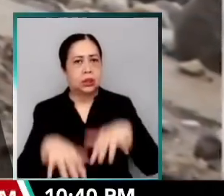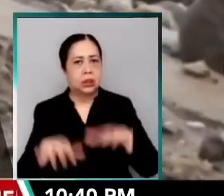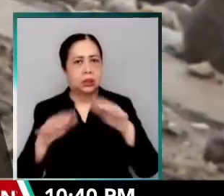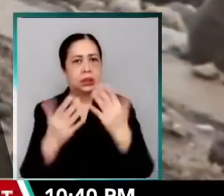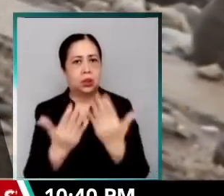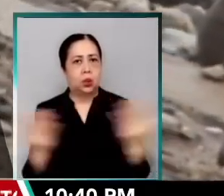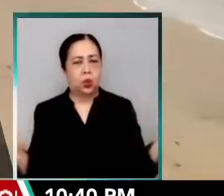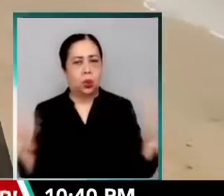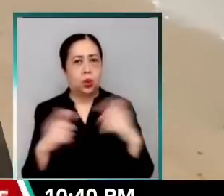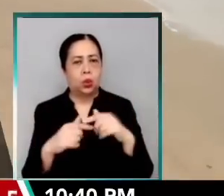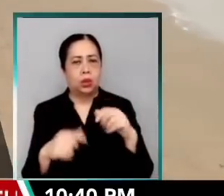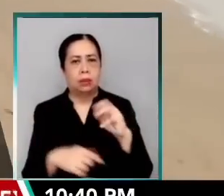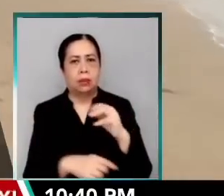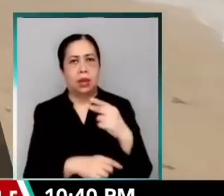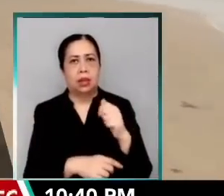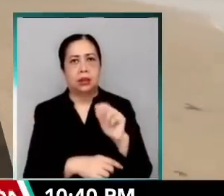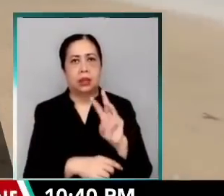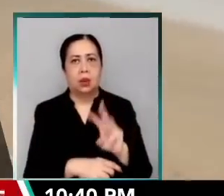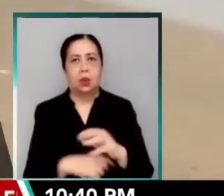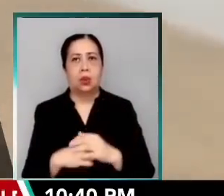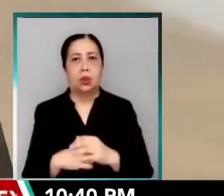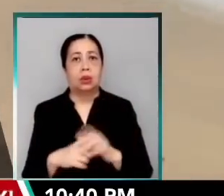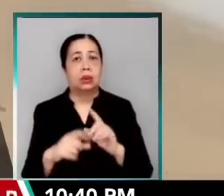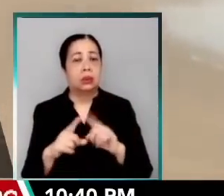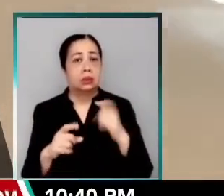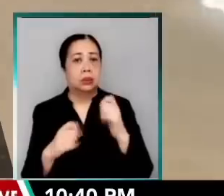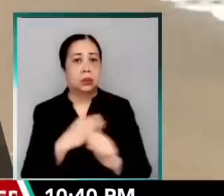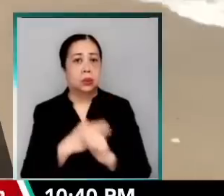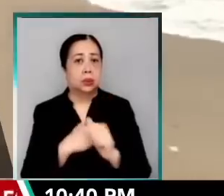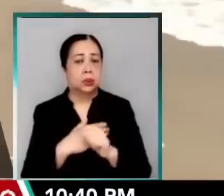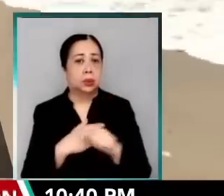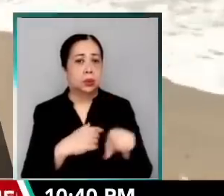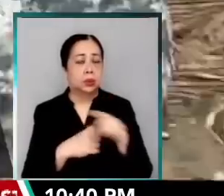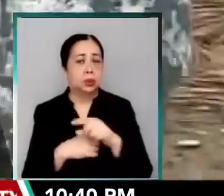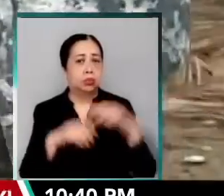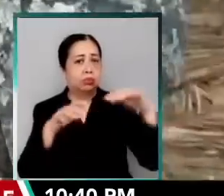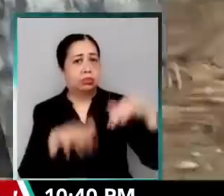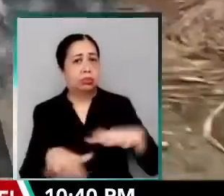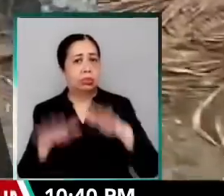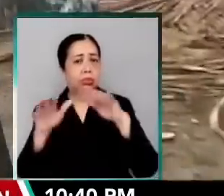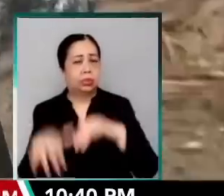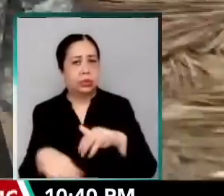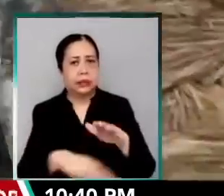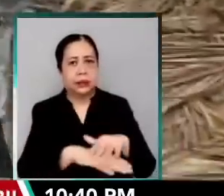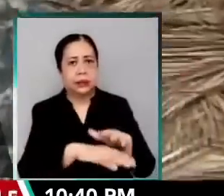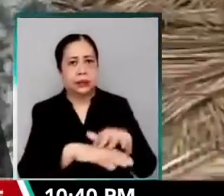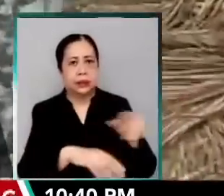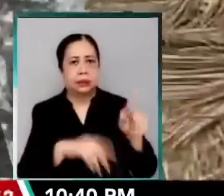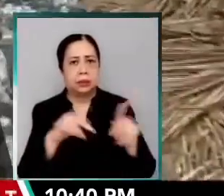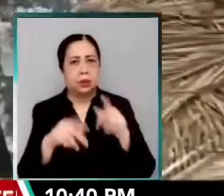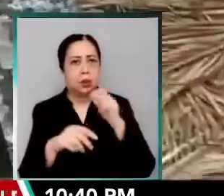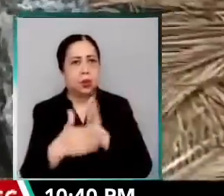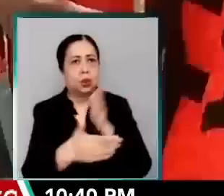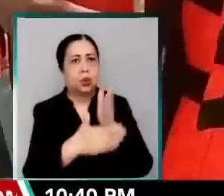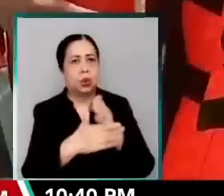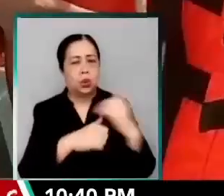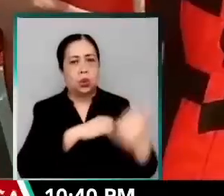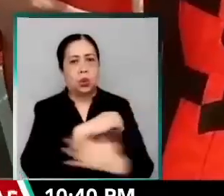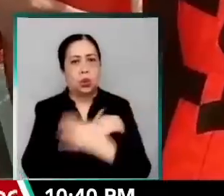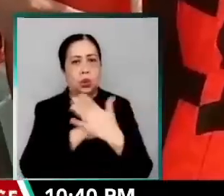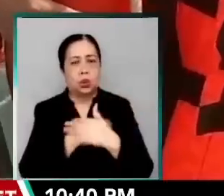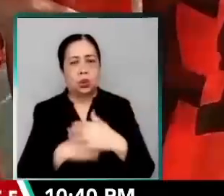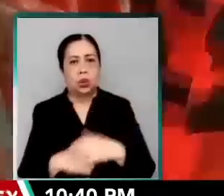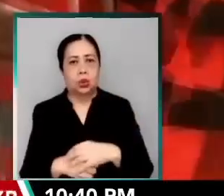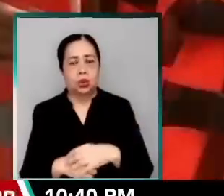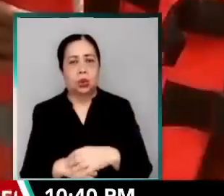ng Mahataw. Pero dahil mapanganib pa rin ang malalakas na alon, sinita ng Coast Guards ang mga pumupunta sa dalampasigan. 4 days